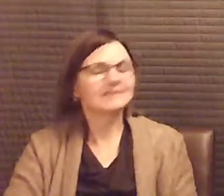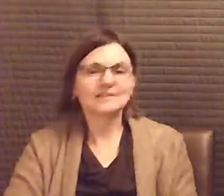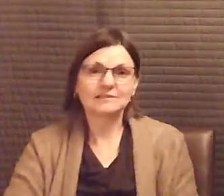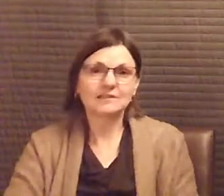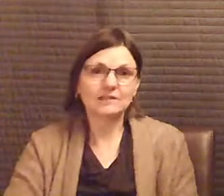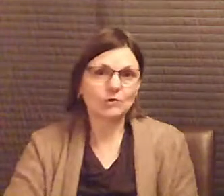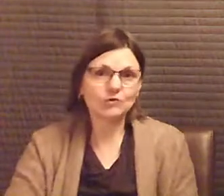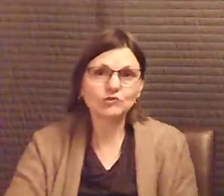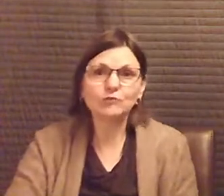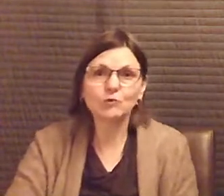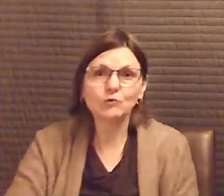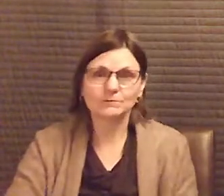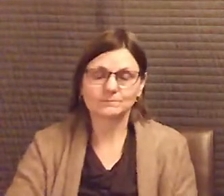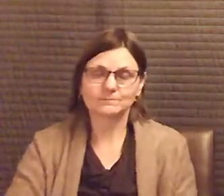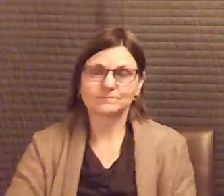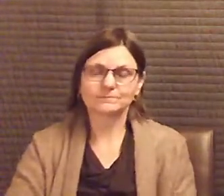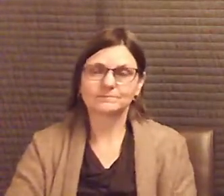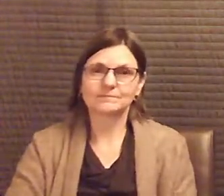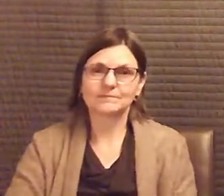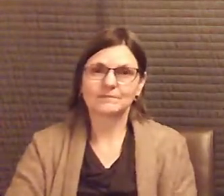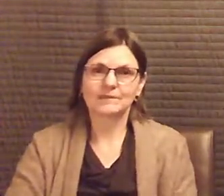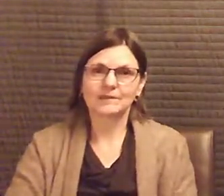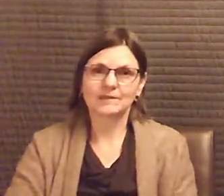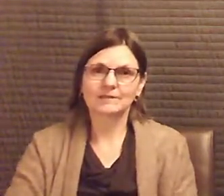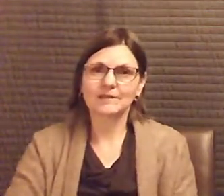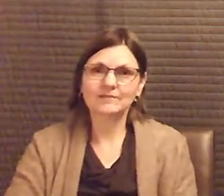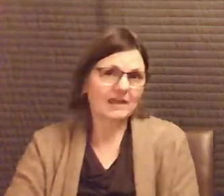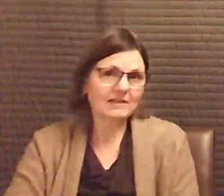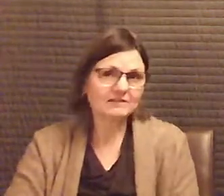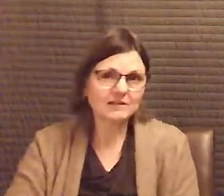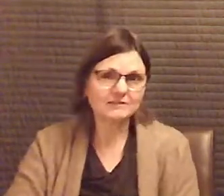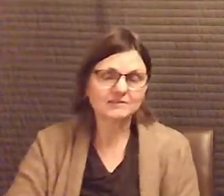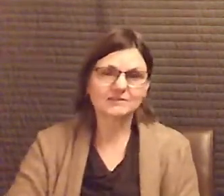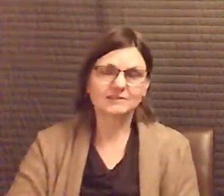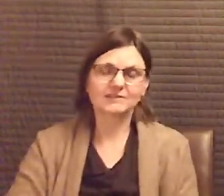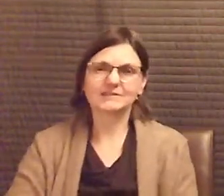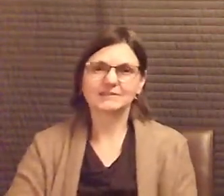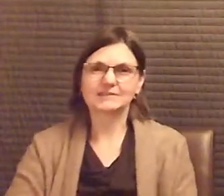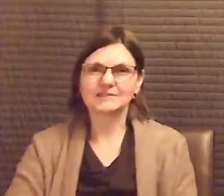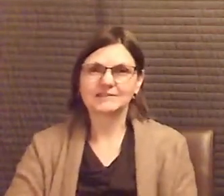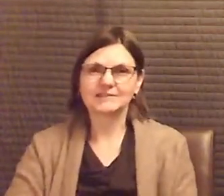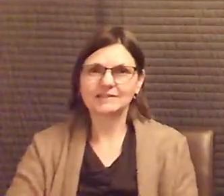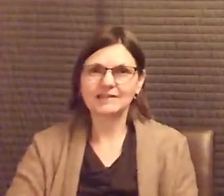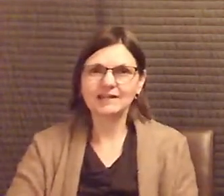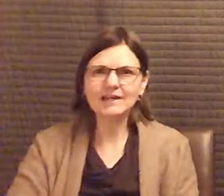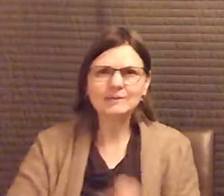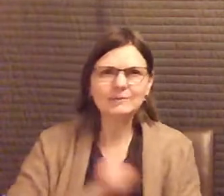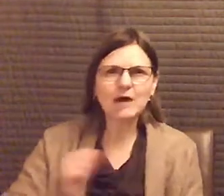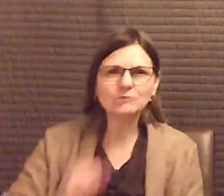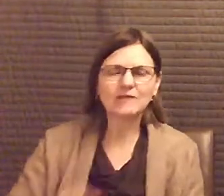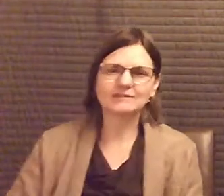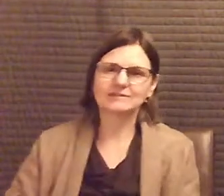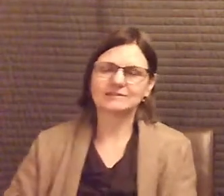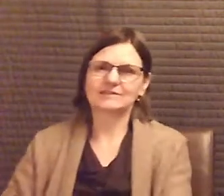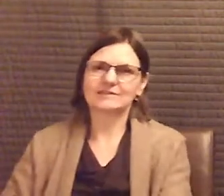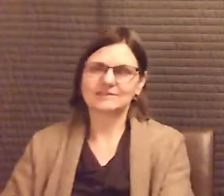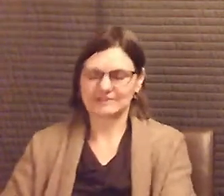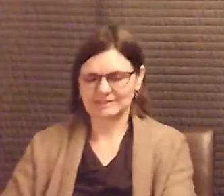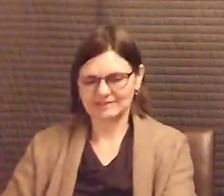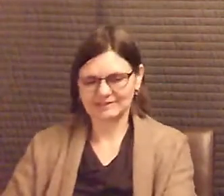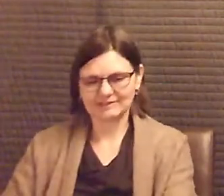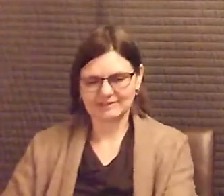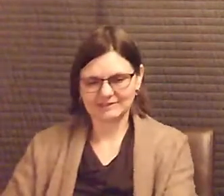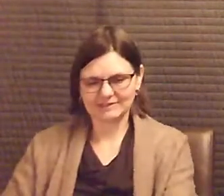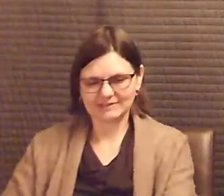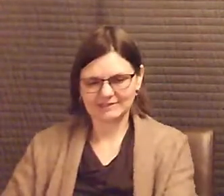feeling zullen ons gevoel persity dan tegenstander of flitch en ze halen benauwdheid mijn juk in de